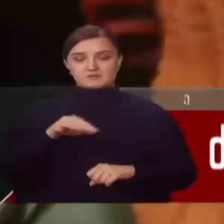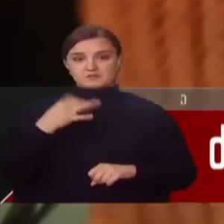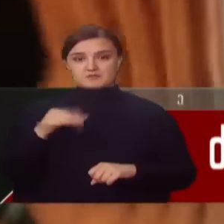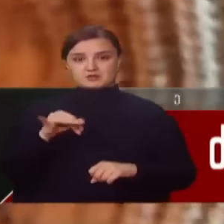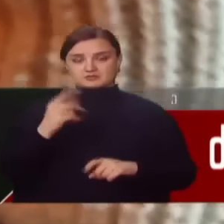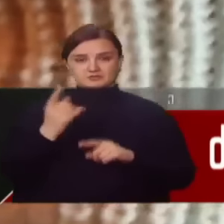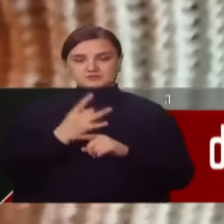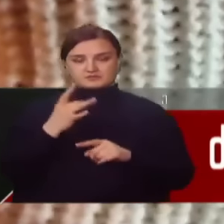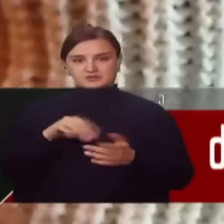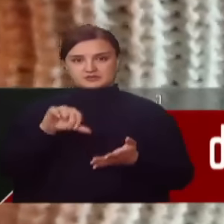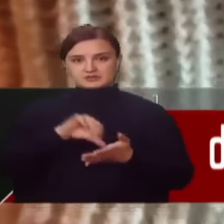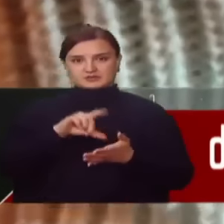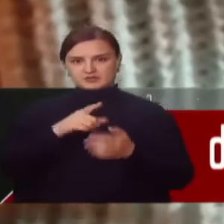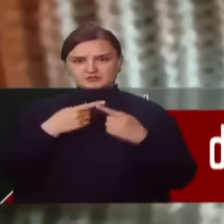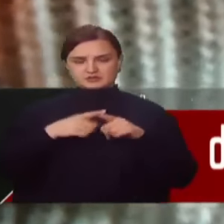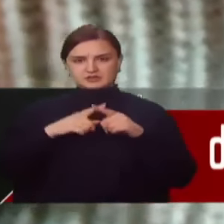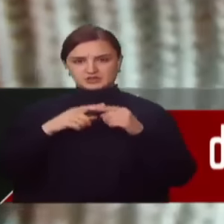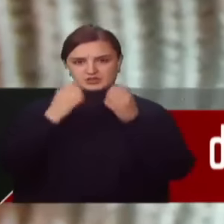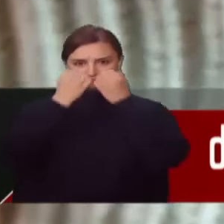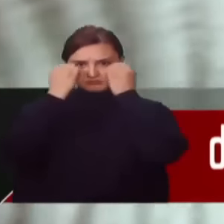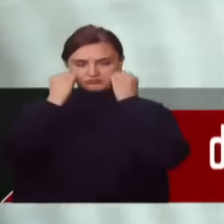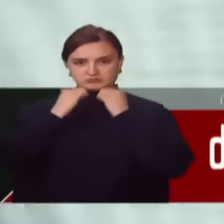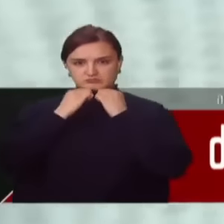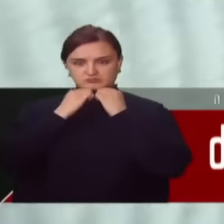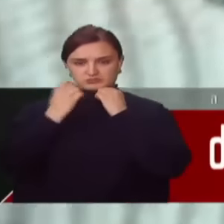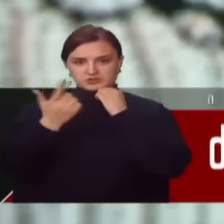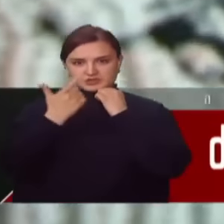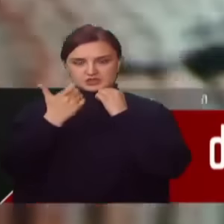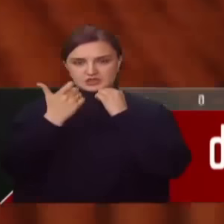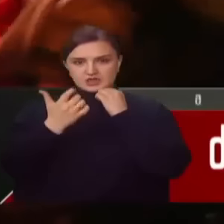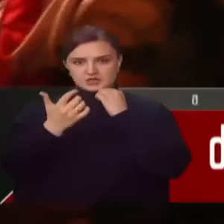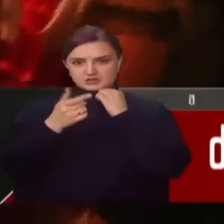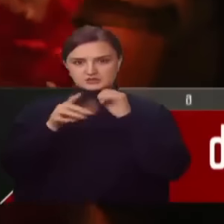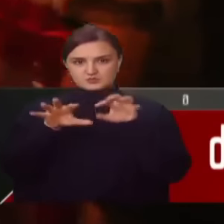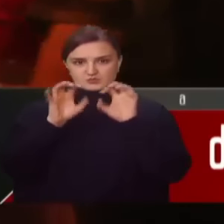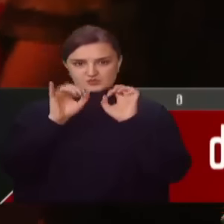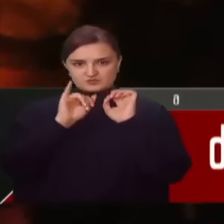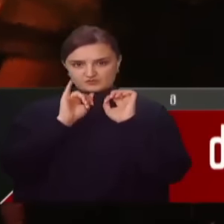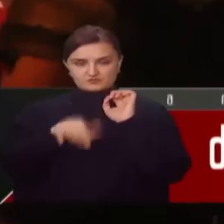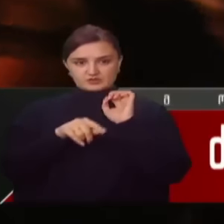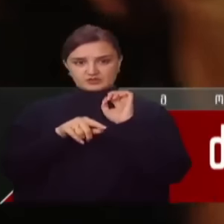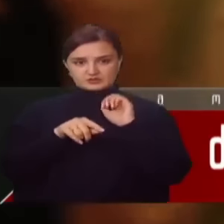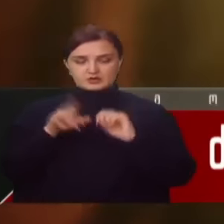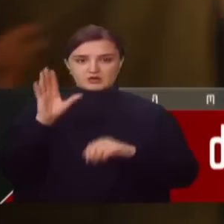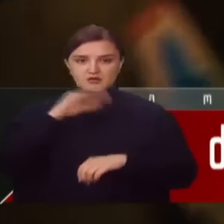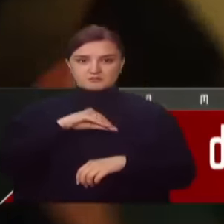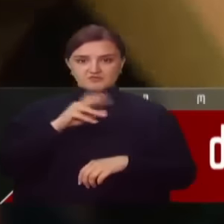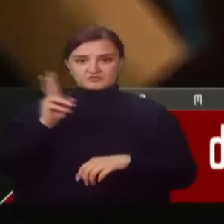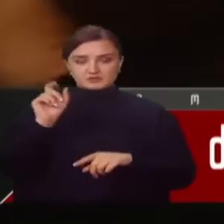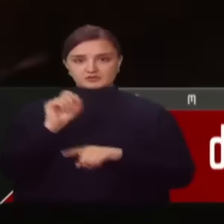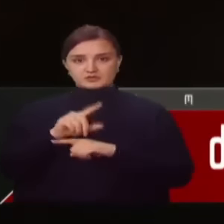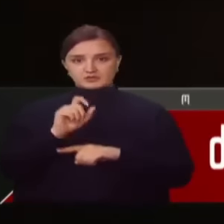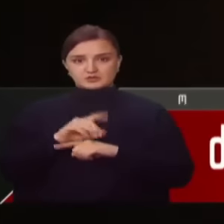კადრში პირველად გამოჩნდა სქელი, ნაქსოვი ნიღბები, რომლებიც ცრემლსადენ გაზს ნაკლებად იჭერს. აქ რთული გასარჩევია იღებს თუ არა ვინმე